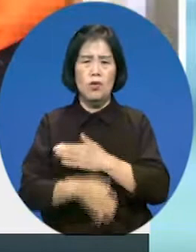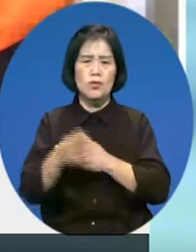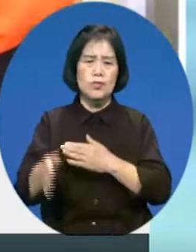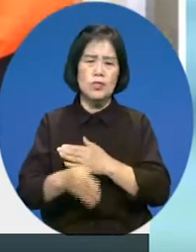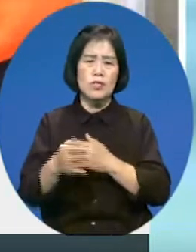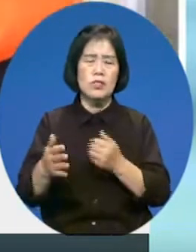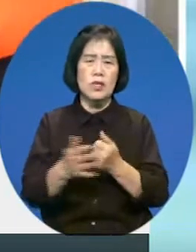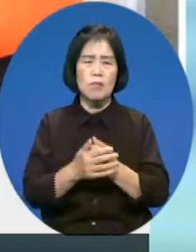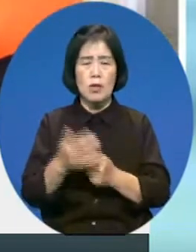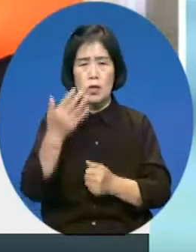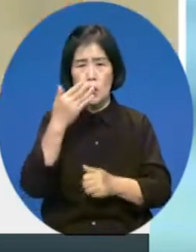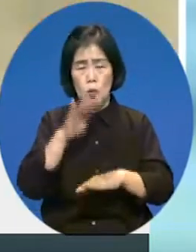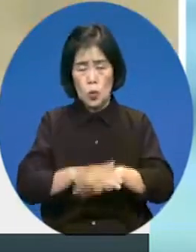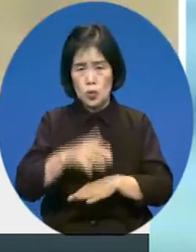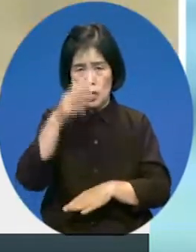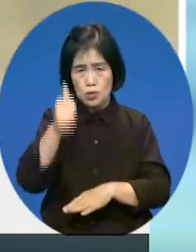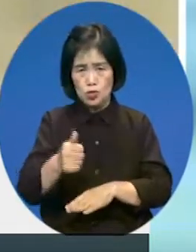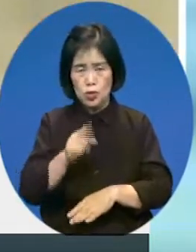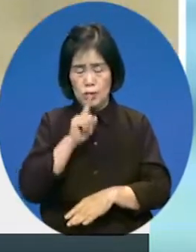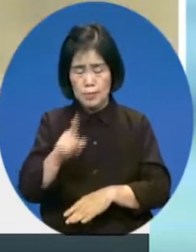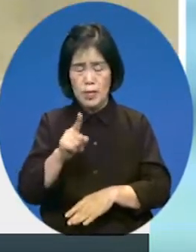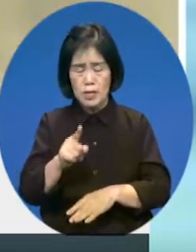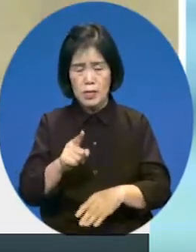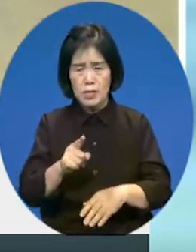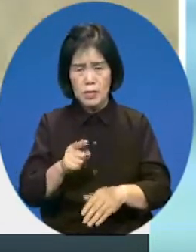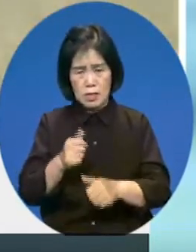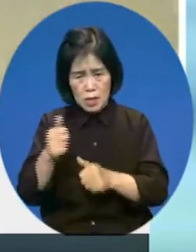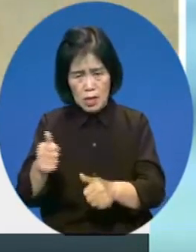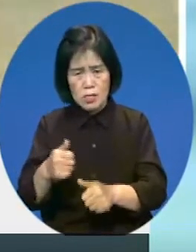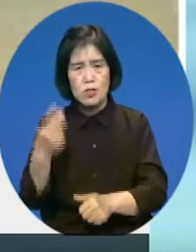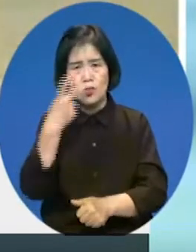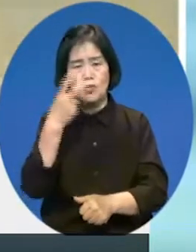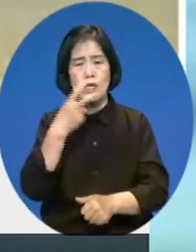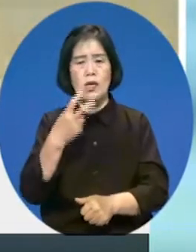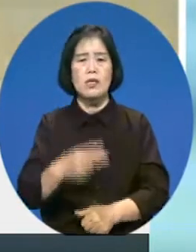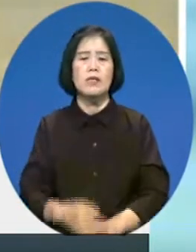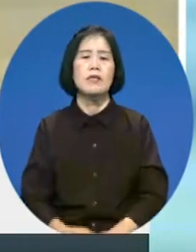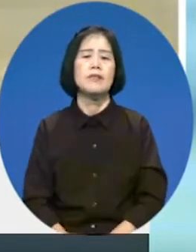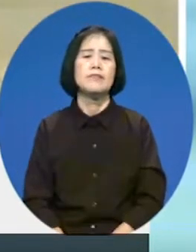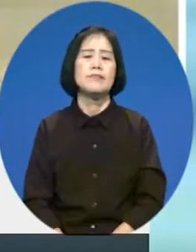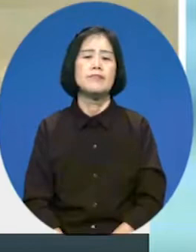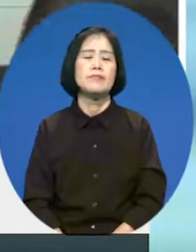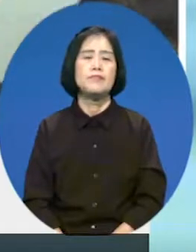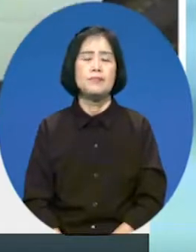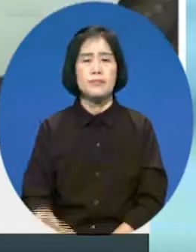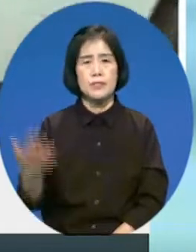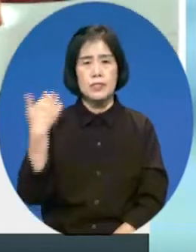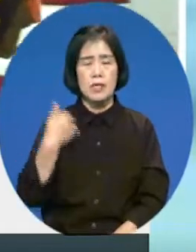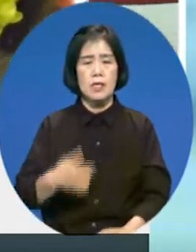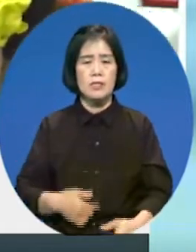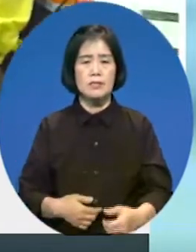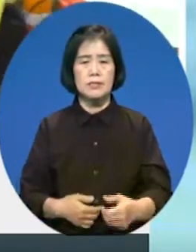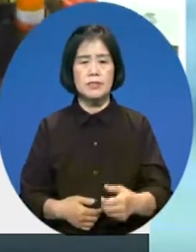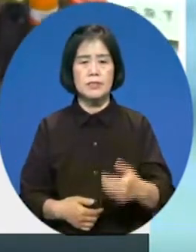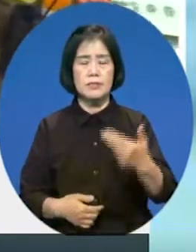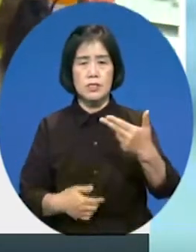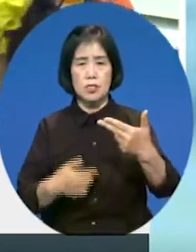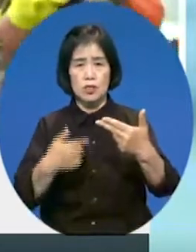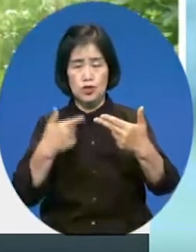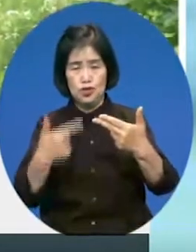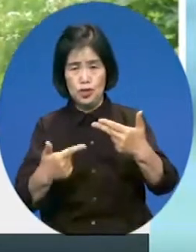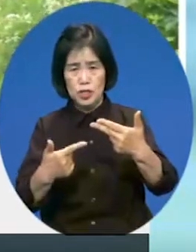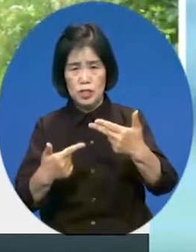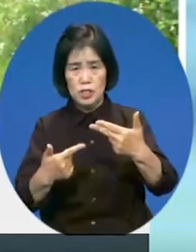보니까 농장주의 의견에 따라서 조사를 할 수밖에 없는 상황이거든요. 이 지난 6일날 처형구의 한 야산의